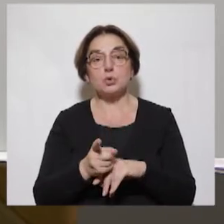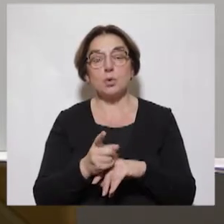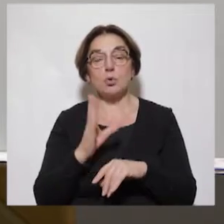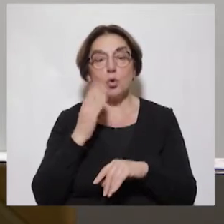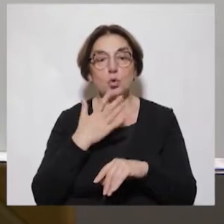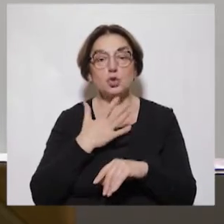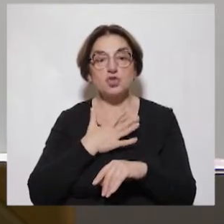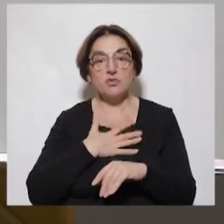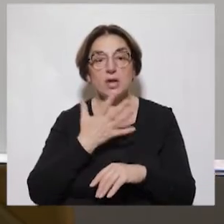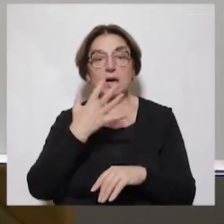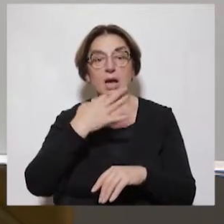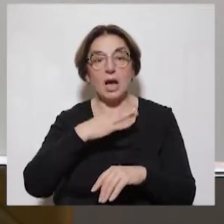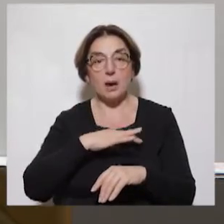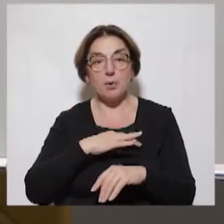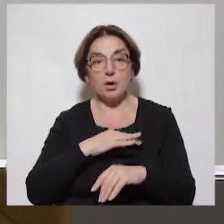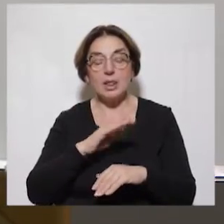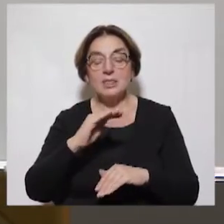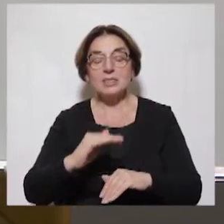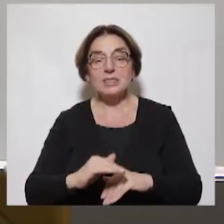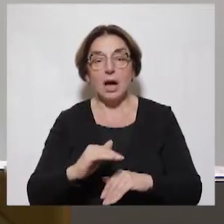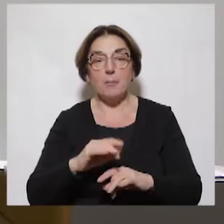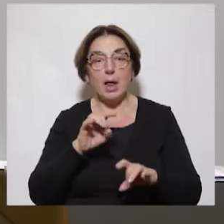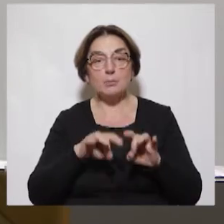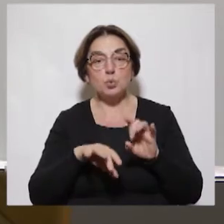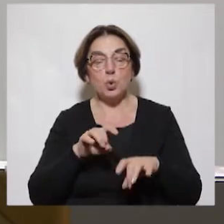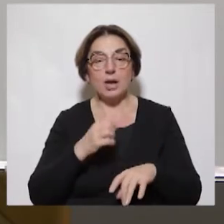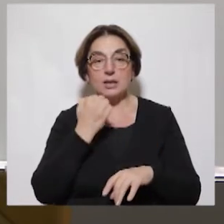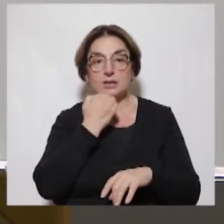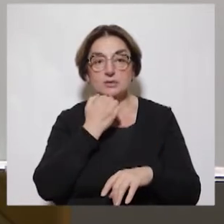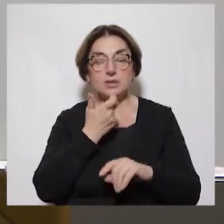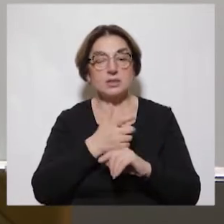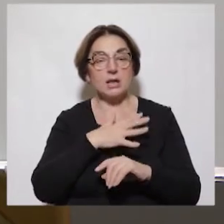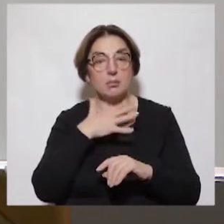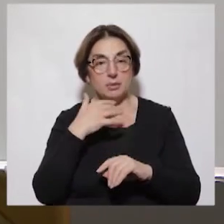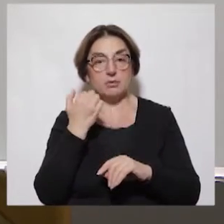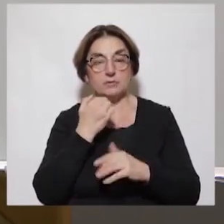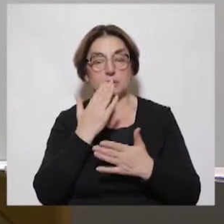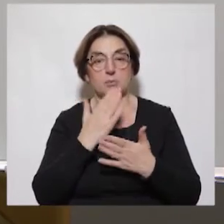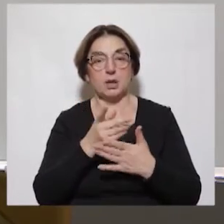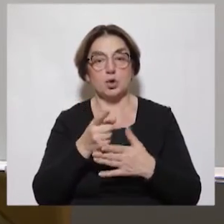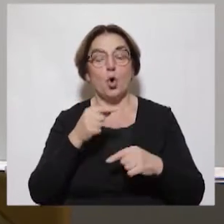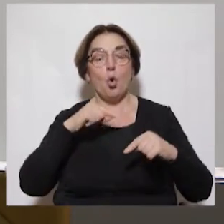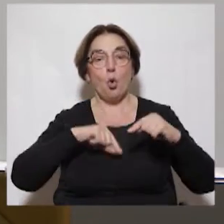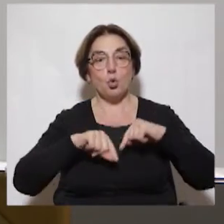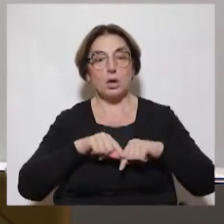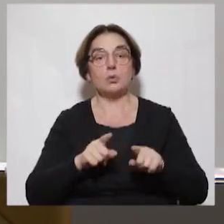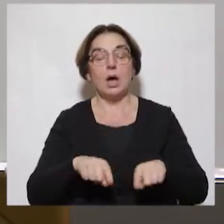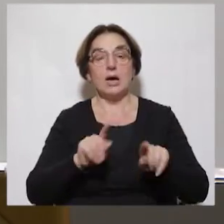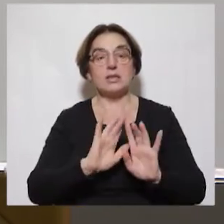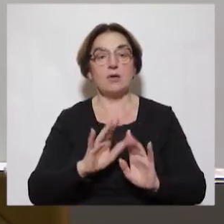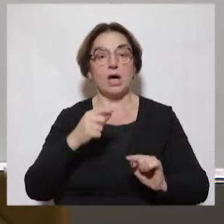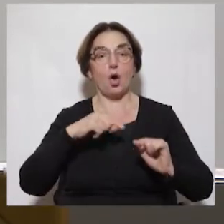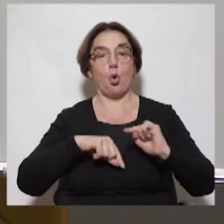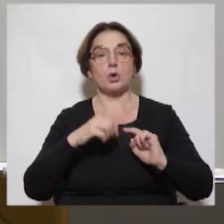ყურადღება, როდესაც ჩვენ ვიყენებ დაბალ დუღარე ნივთიერებებს, ძალიან ბევრია ესეთი, როგორც ორგანულ, ასევე